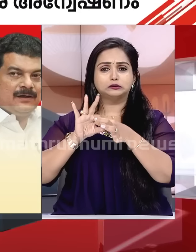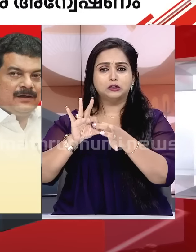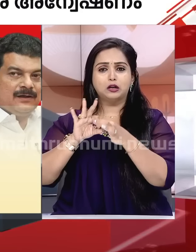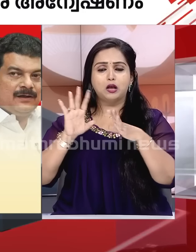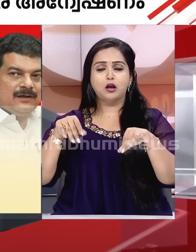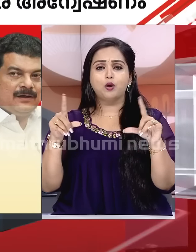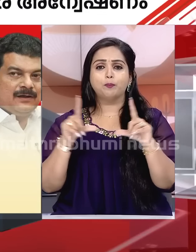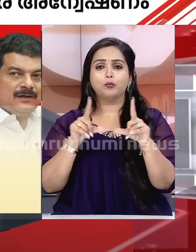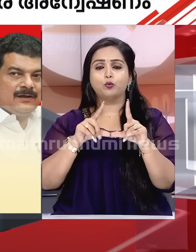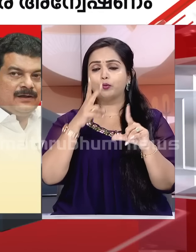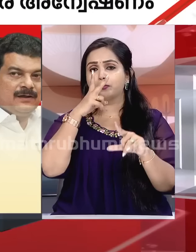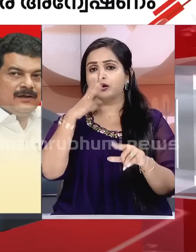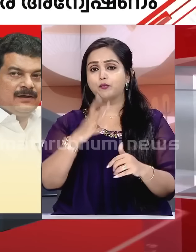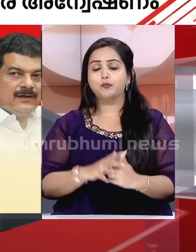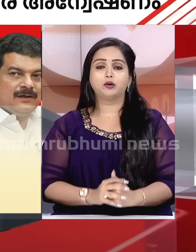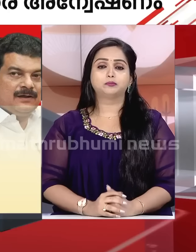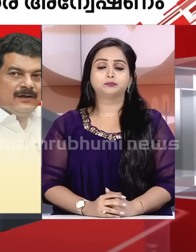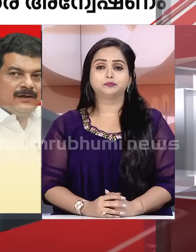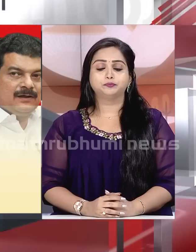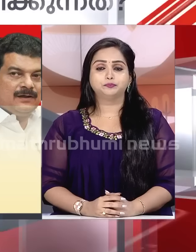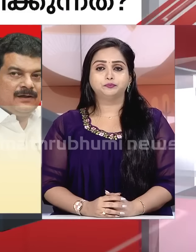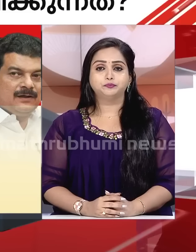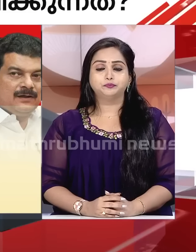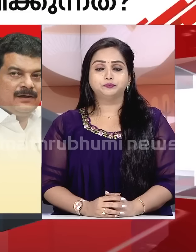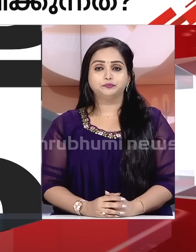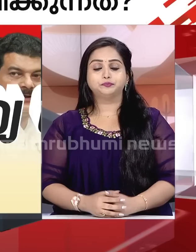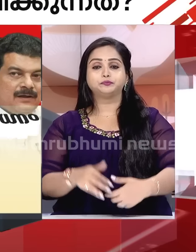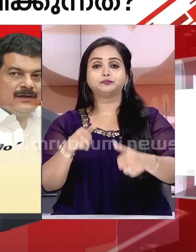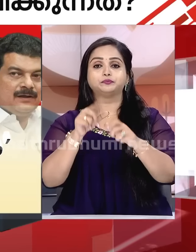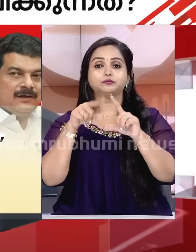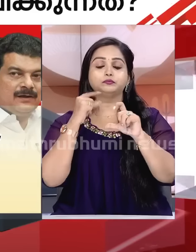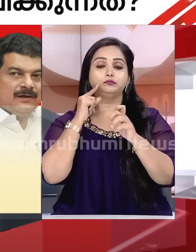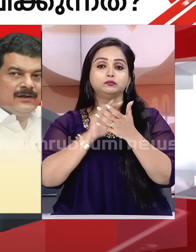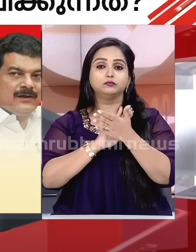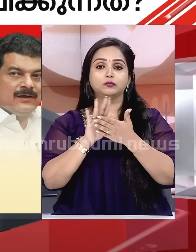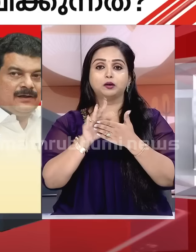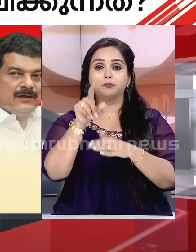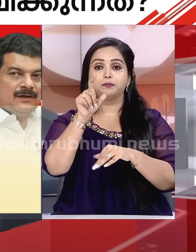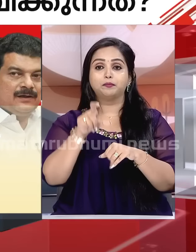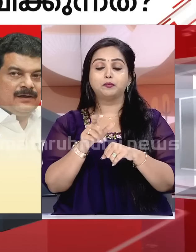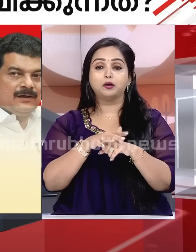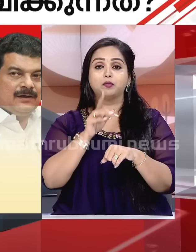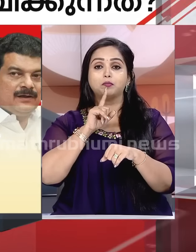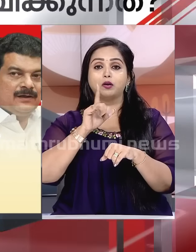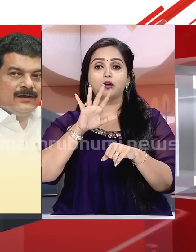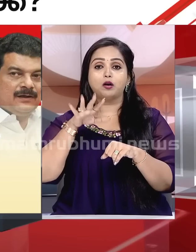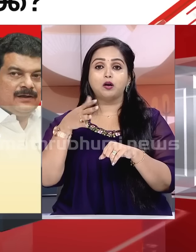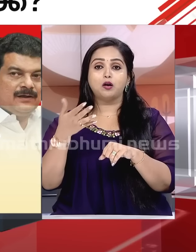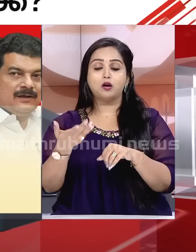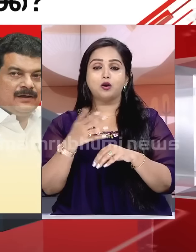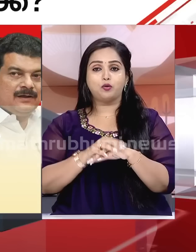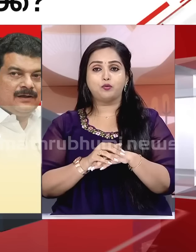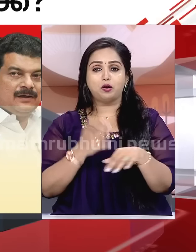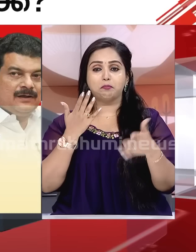ഒരു ധ്വനിയാണ് ഇപ്പം വന്നുകൊണ്ടിരിക്കുന്നത്. അത് MR അജിത്കുമാർ അതിന് ഒരു വിജിലൻസ് അന്വേഷണം തീർച്ചയായിട്ടും ഫേസ് ചെയ്യേണ്ടി